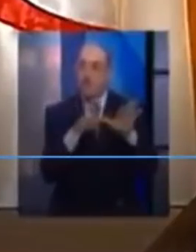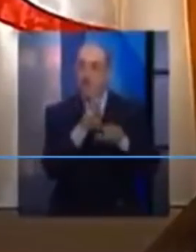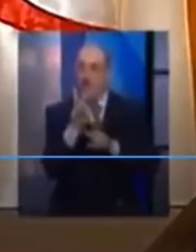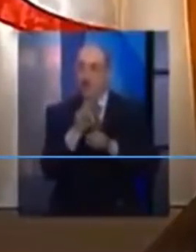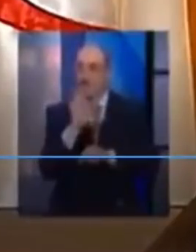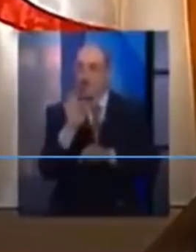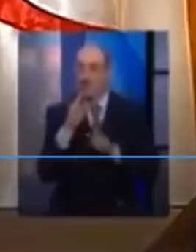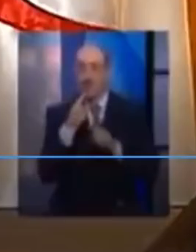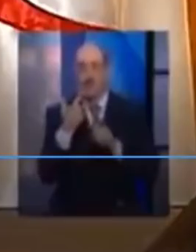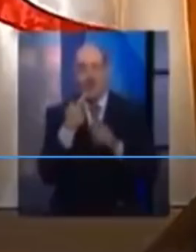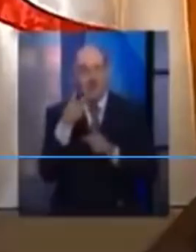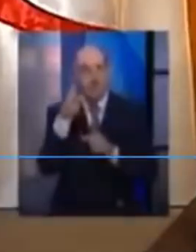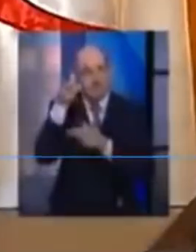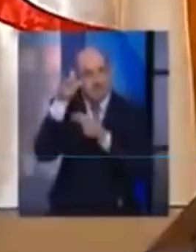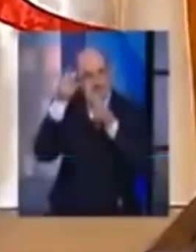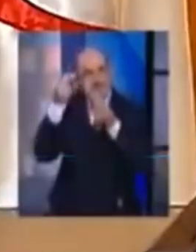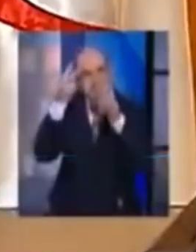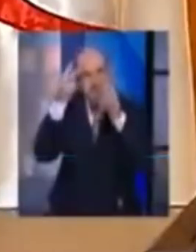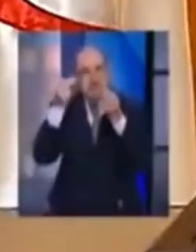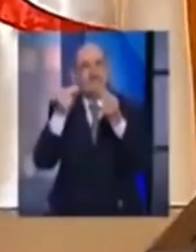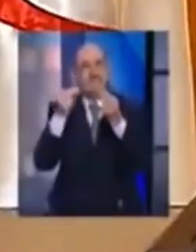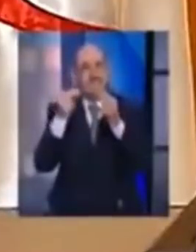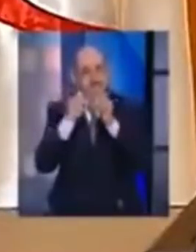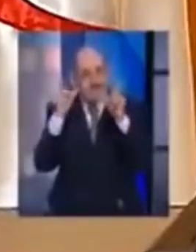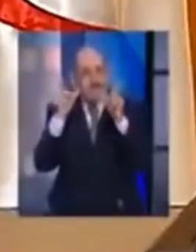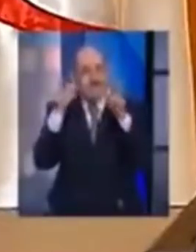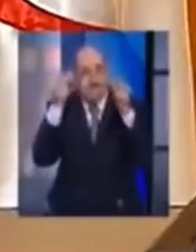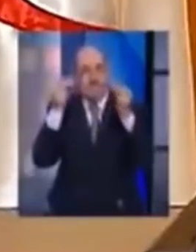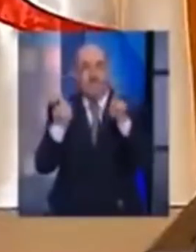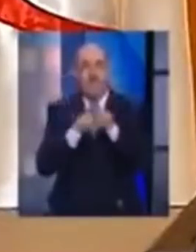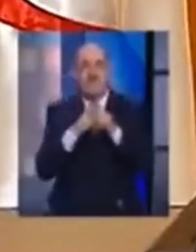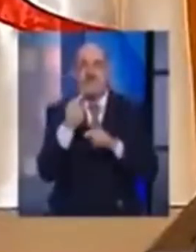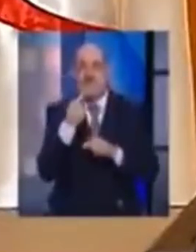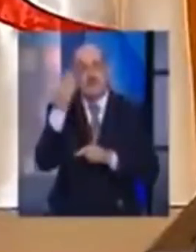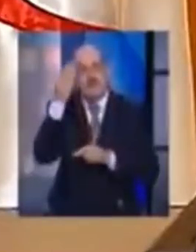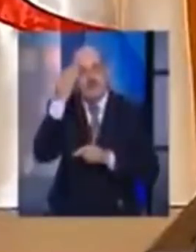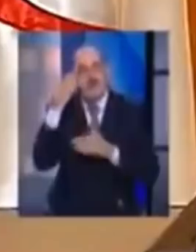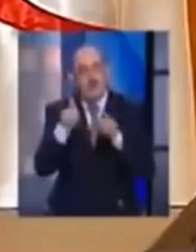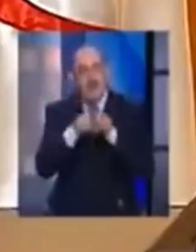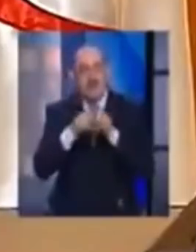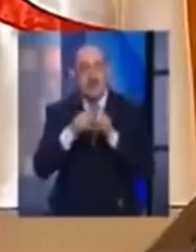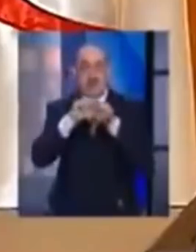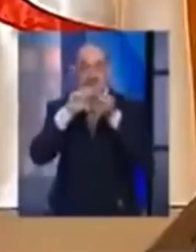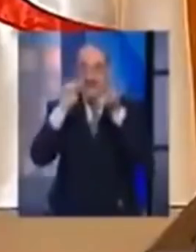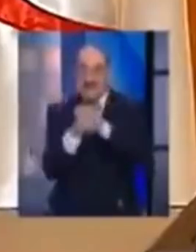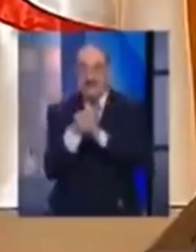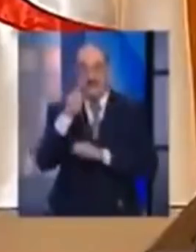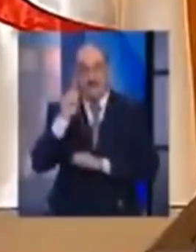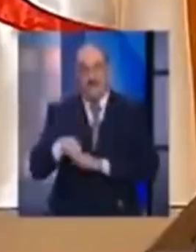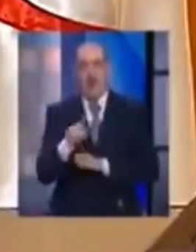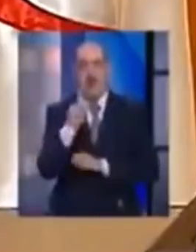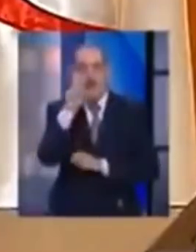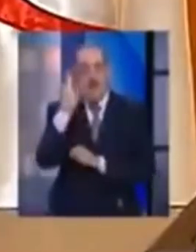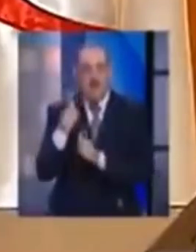احنا فهمنا بعضنا بعض بان التغيير الجذري ما يجي الا